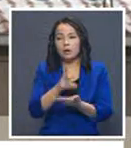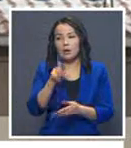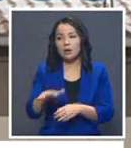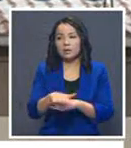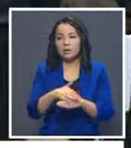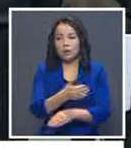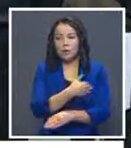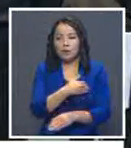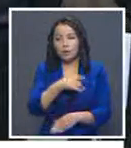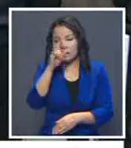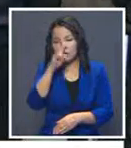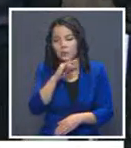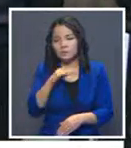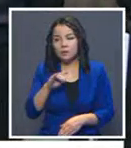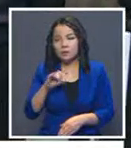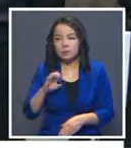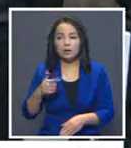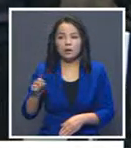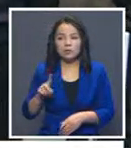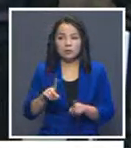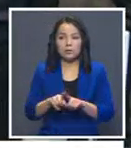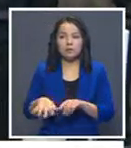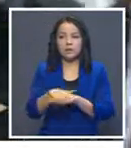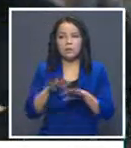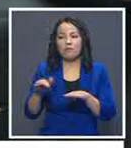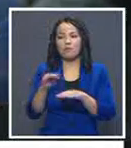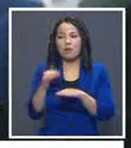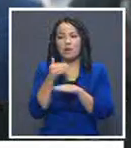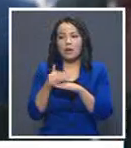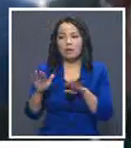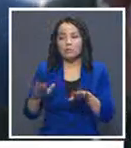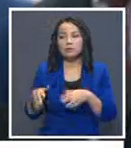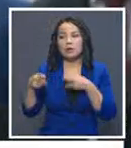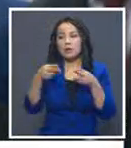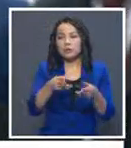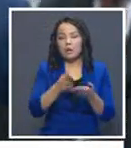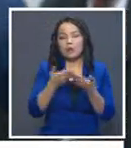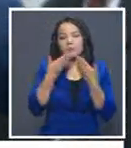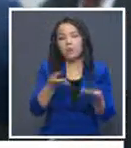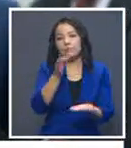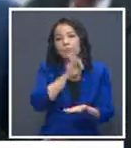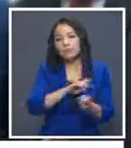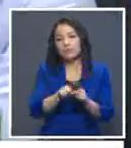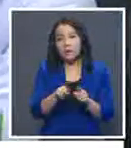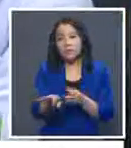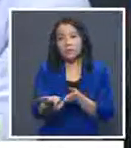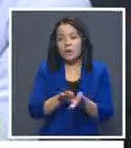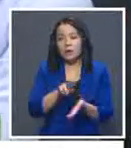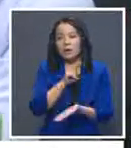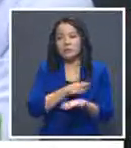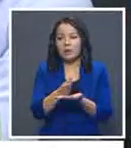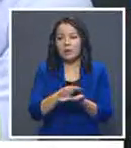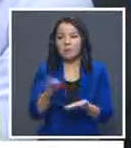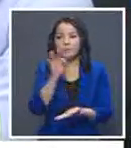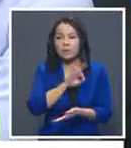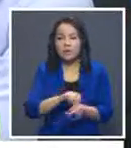қалаулылары Қазтрансгаз аймақтың өңірдегі филиалына барды. Тұтынушылар үшін көрсетілетін жедел қызмет түрінің